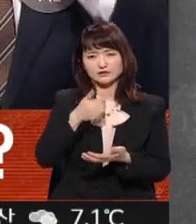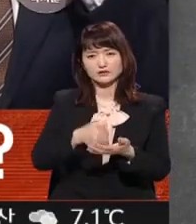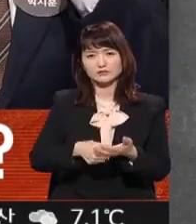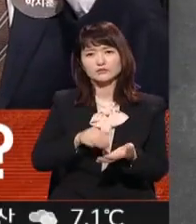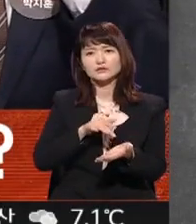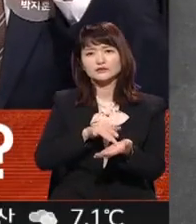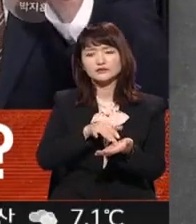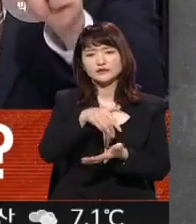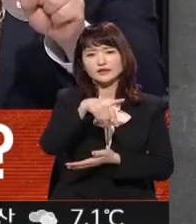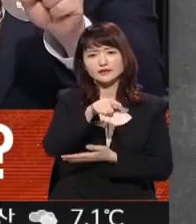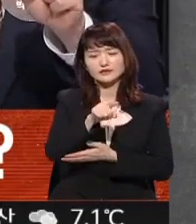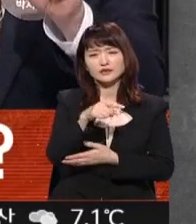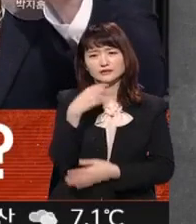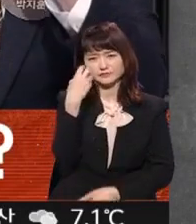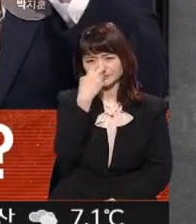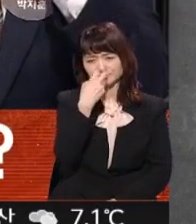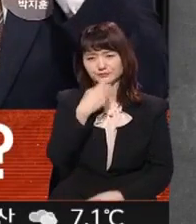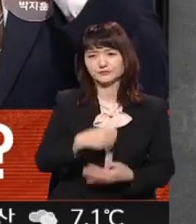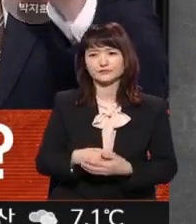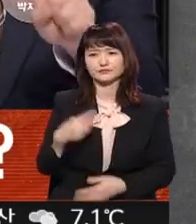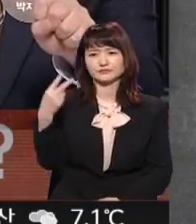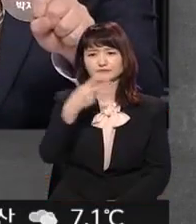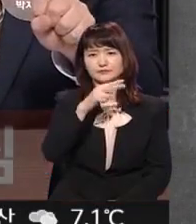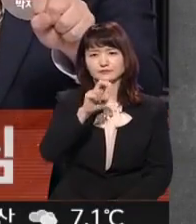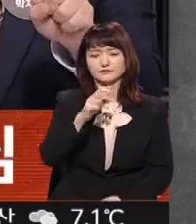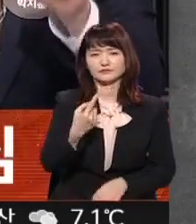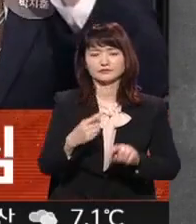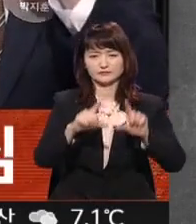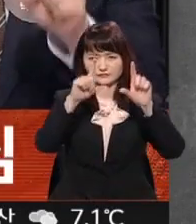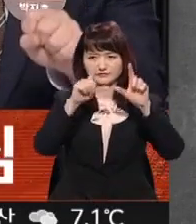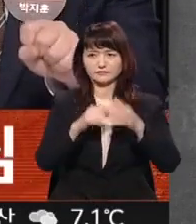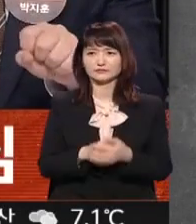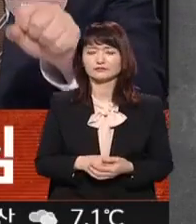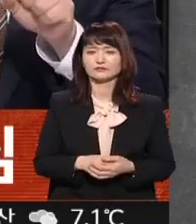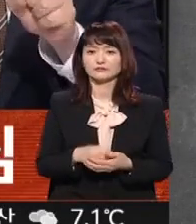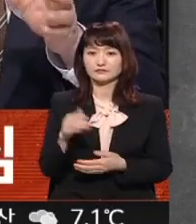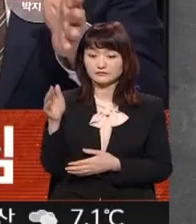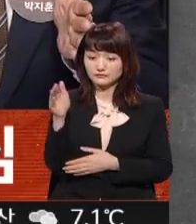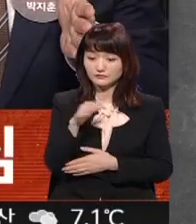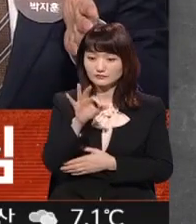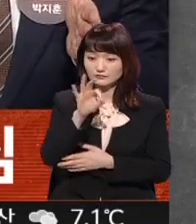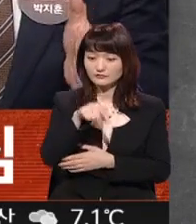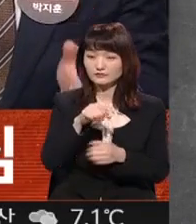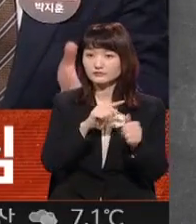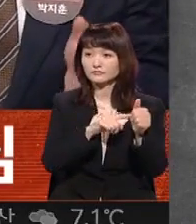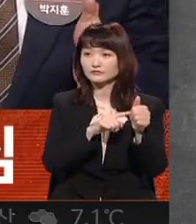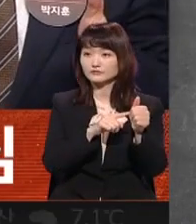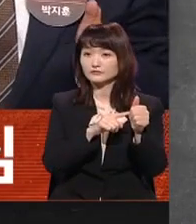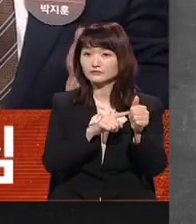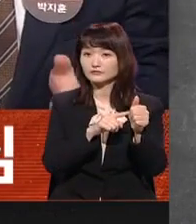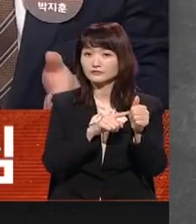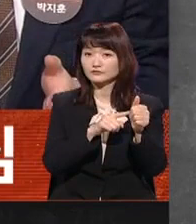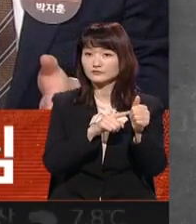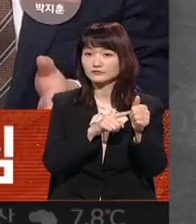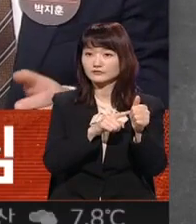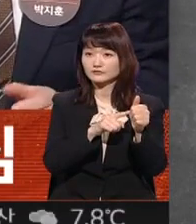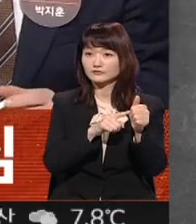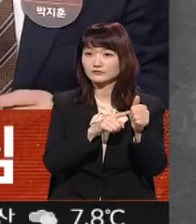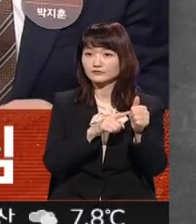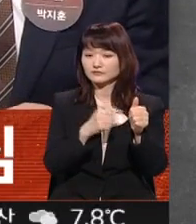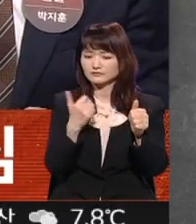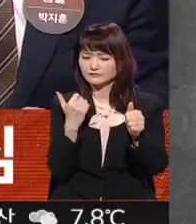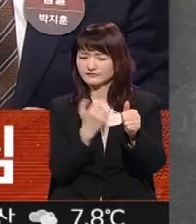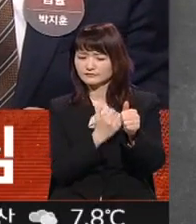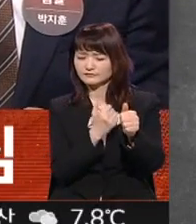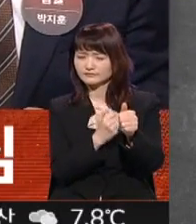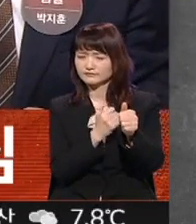하는데 지금 보니까 2021년도부터 얼마 동안 유아인 씨가 아주 집중적으로 프로포폴을